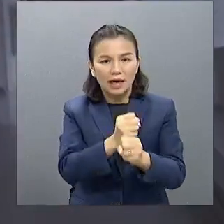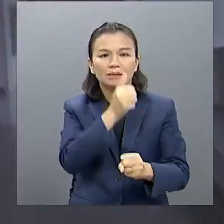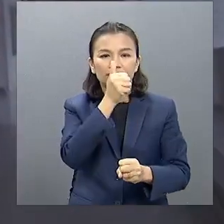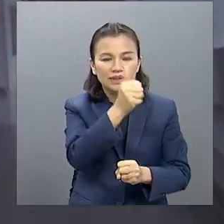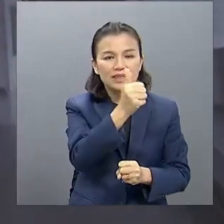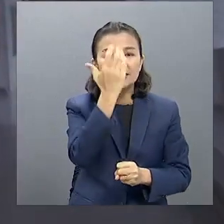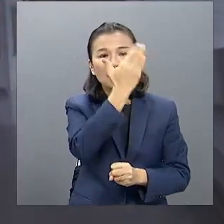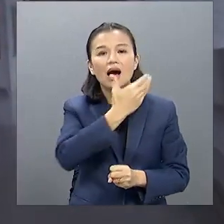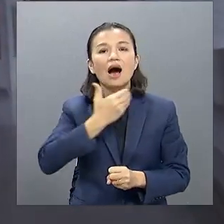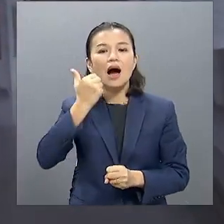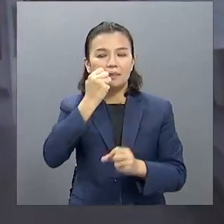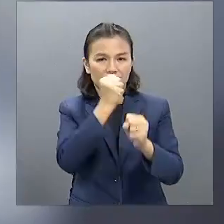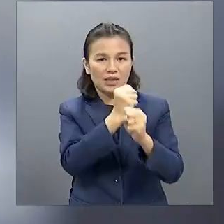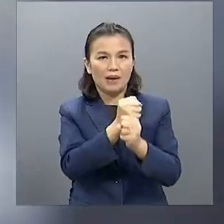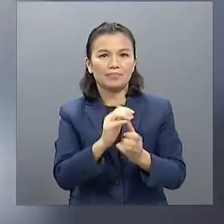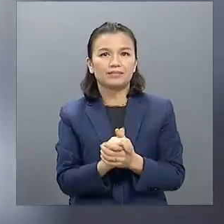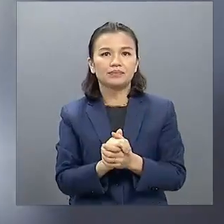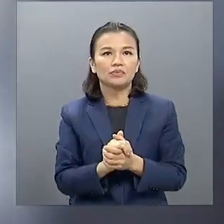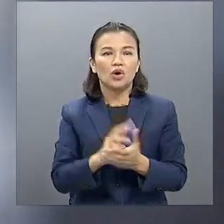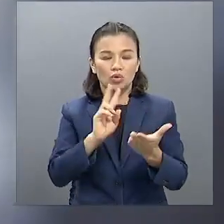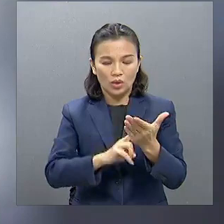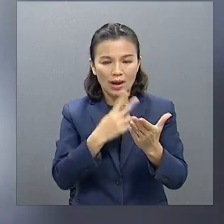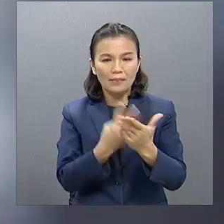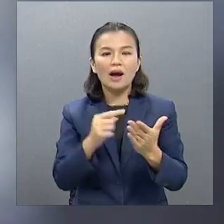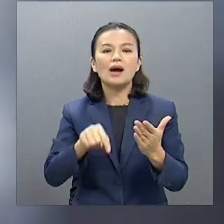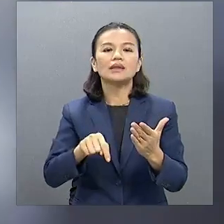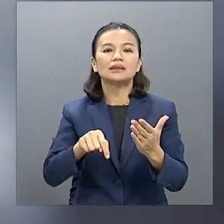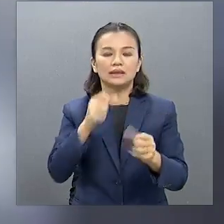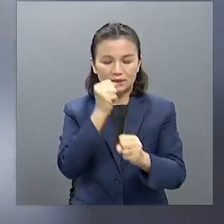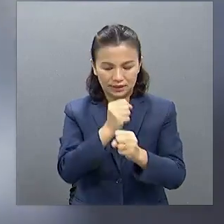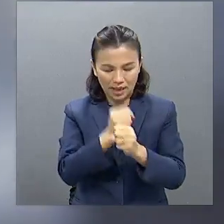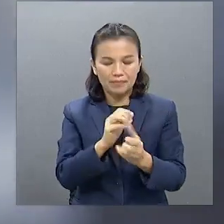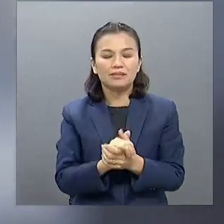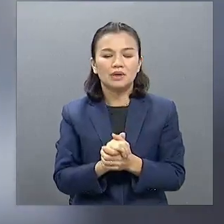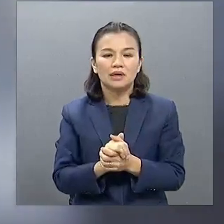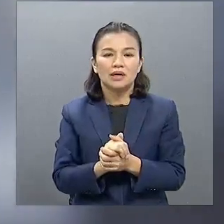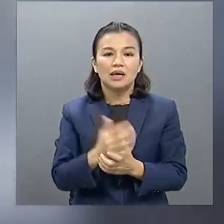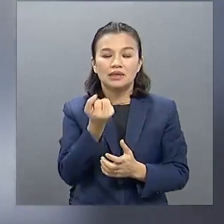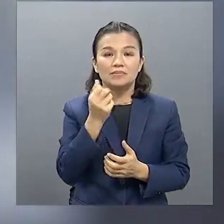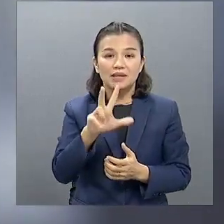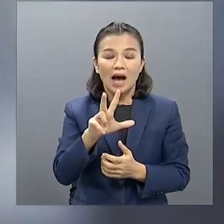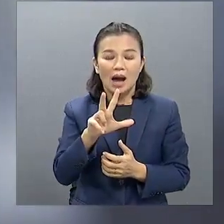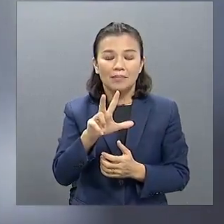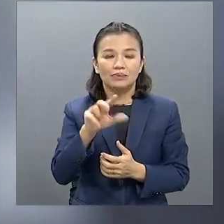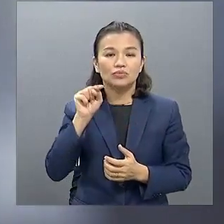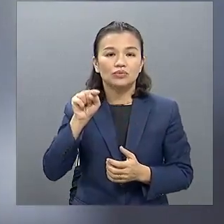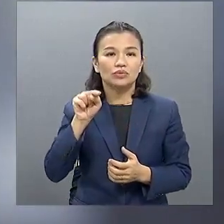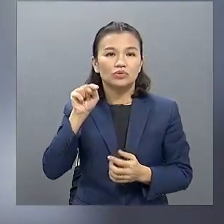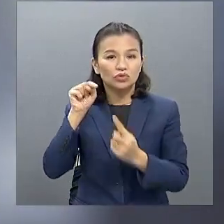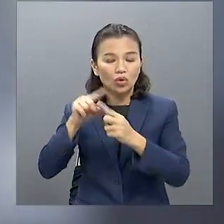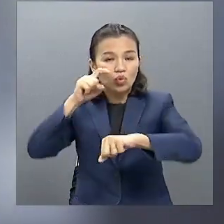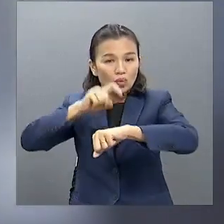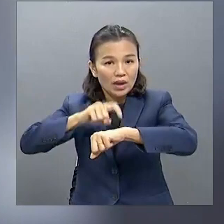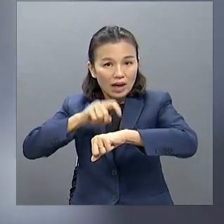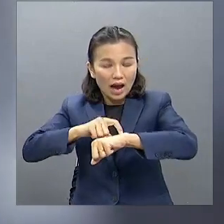นี่แหละคือที่มาที่งานชิ้นต่อจาก13 ตุลา 1 ทุ่มตรงก็คือบทบันทึกความรู้สึกอันเนี้ย